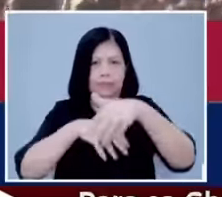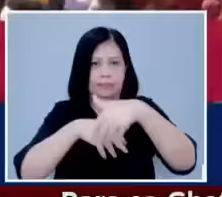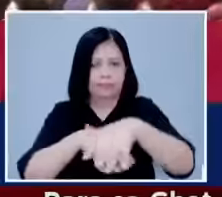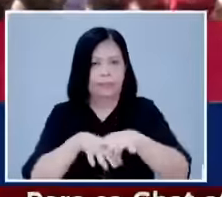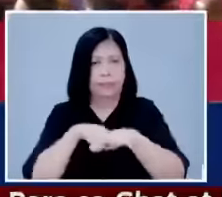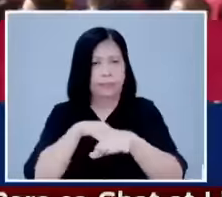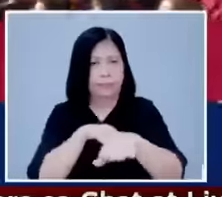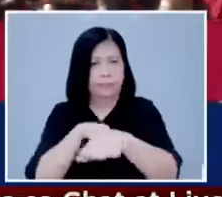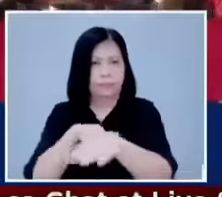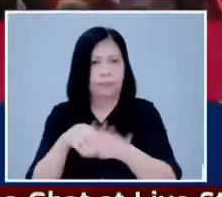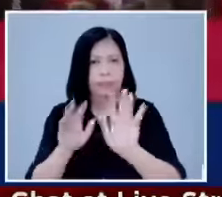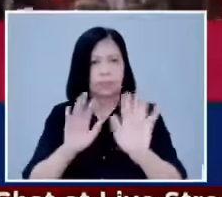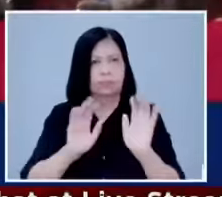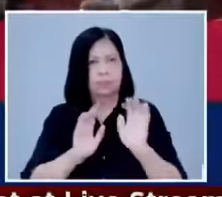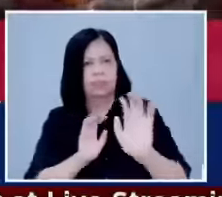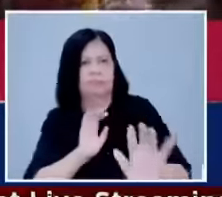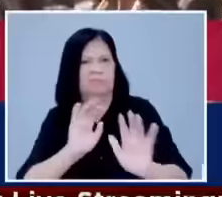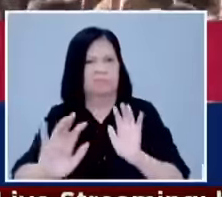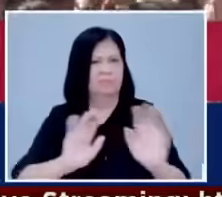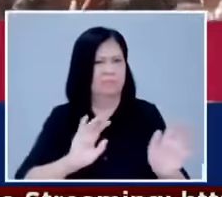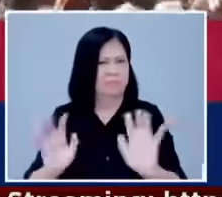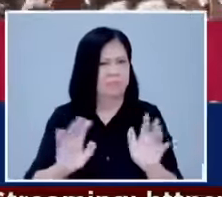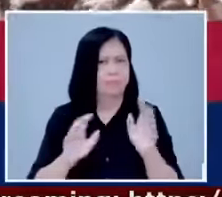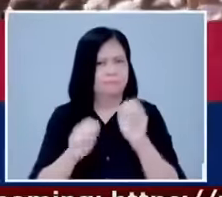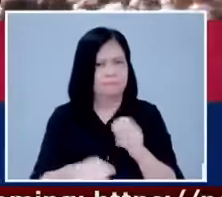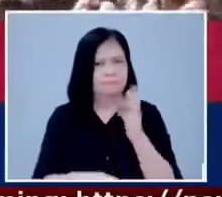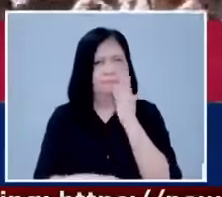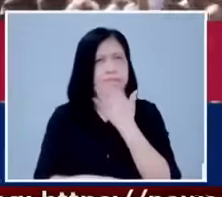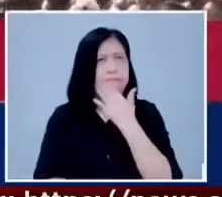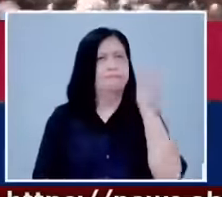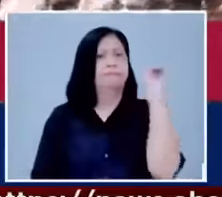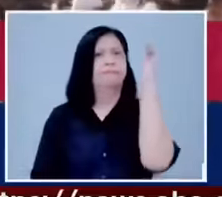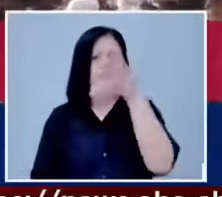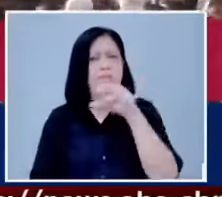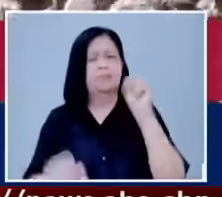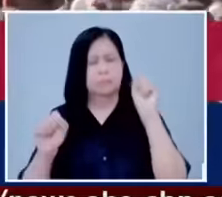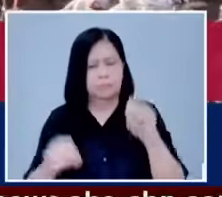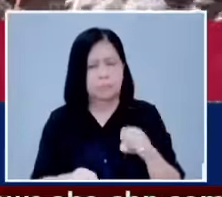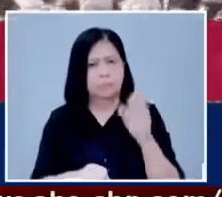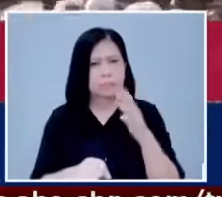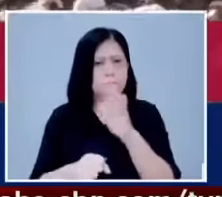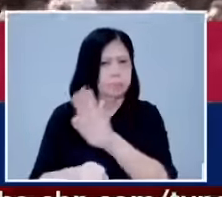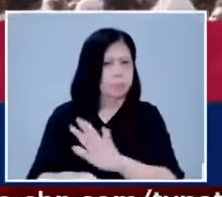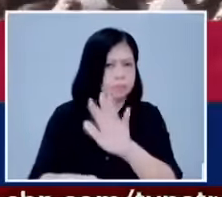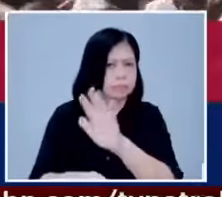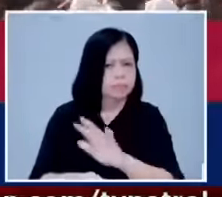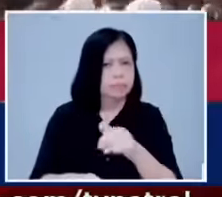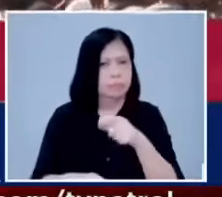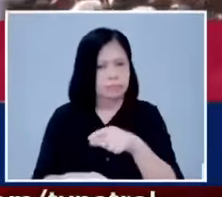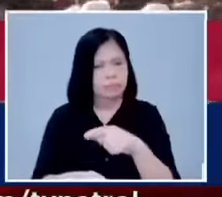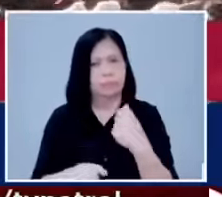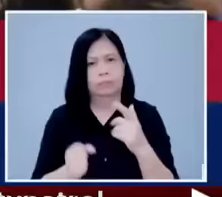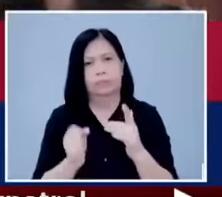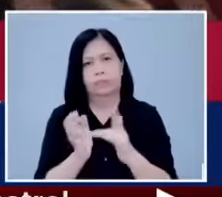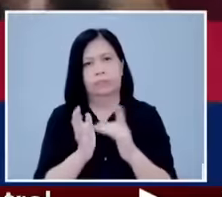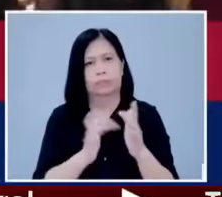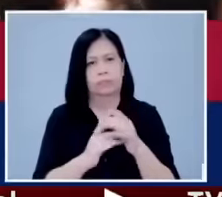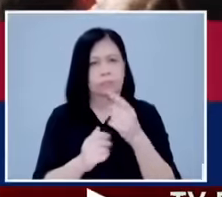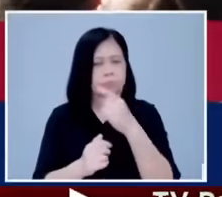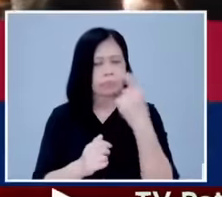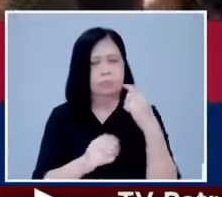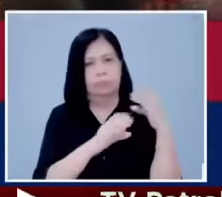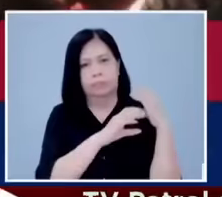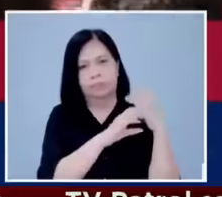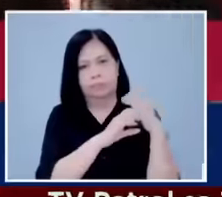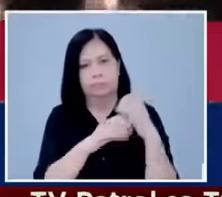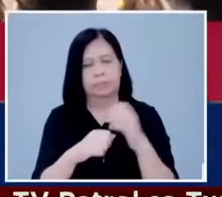nating magtulakan. Pwede pa rin pong maghagis ang panyo at maipupunas po sa ating mahal na Poong Jesus Nazareno. Pwede pa rin